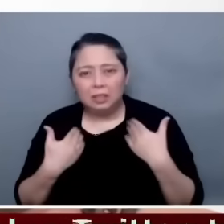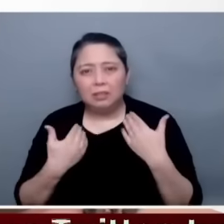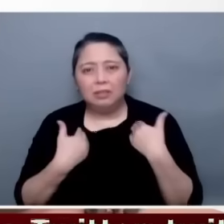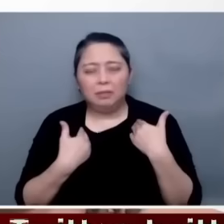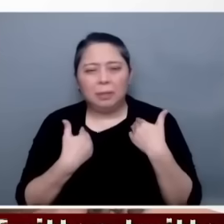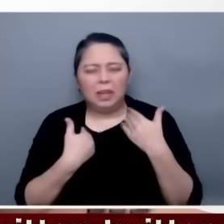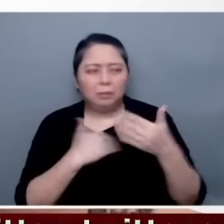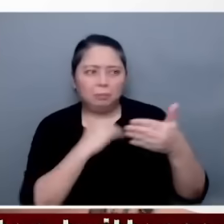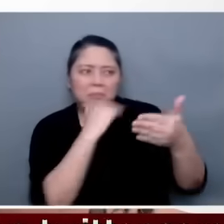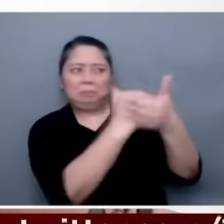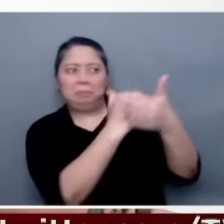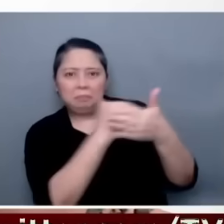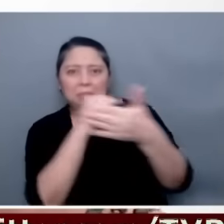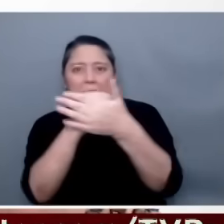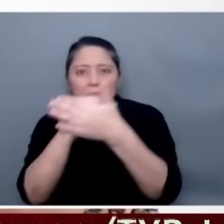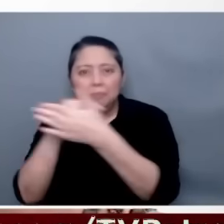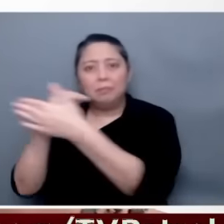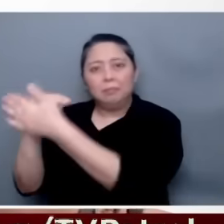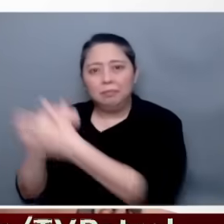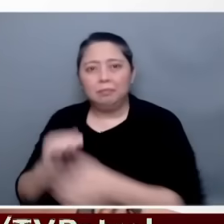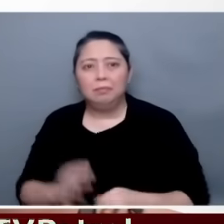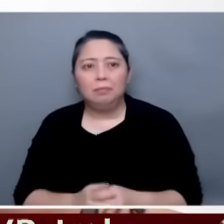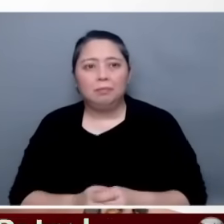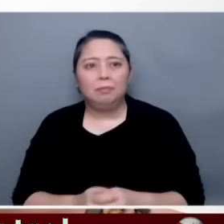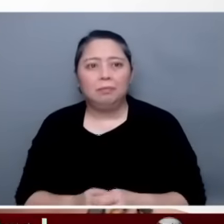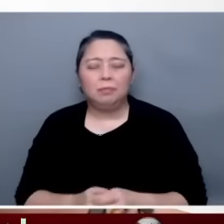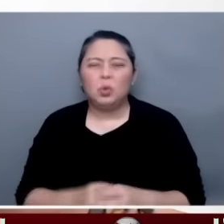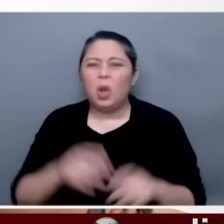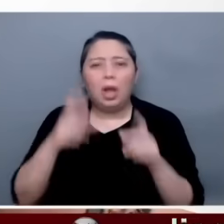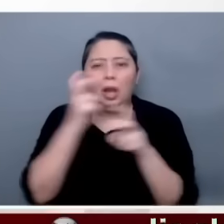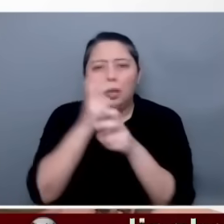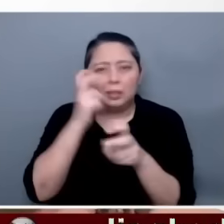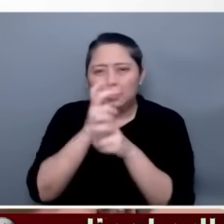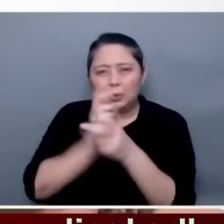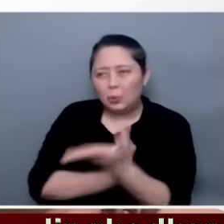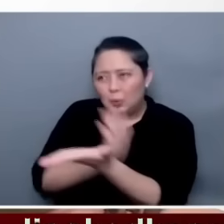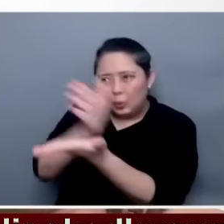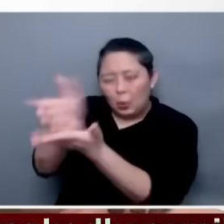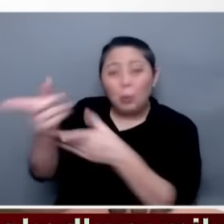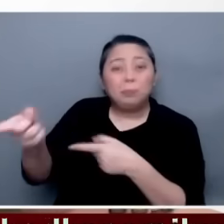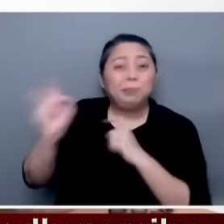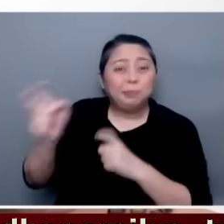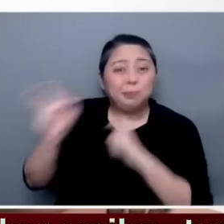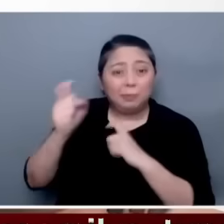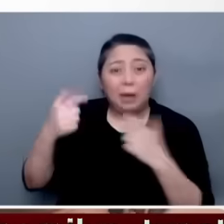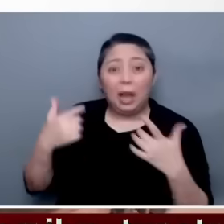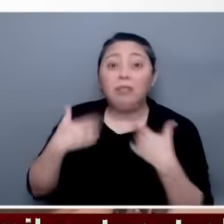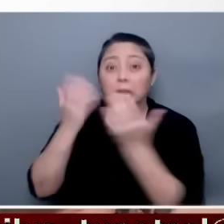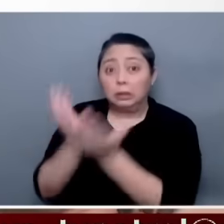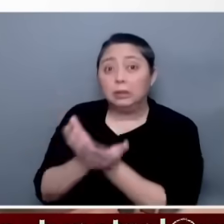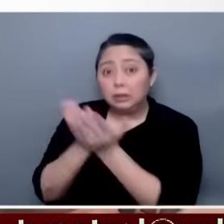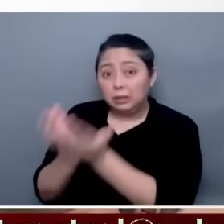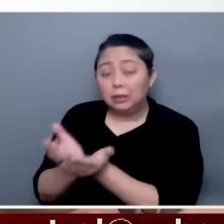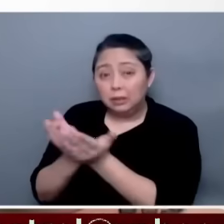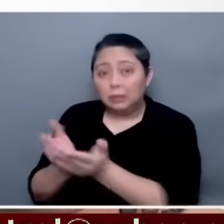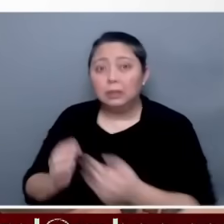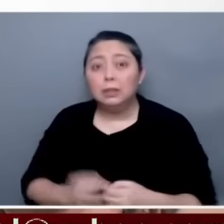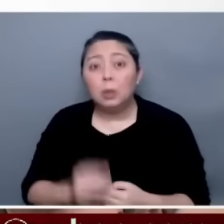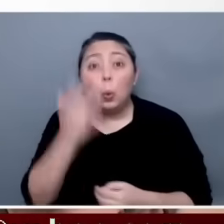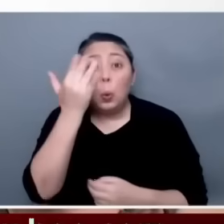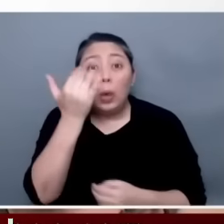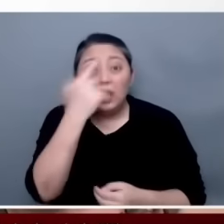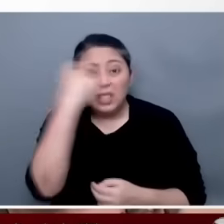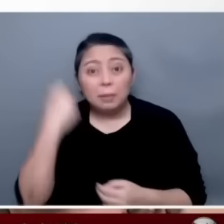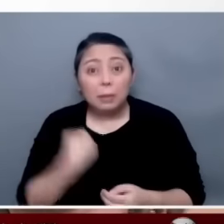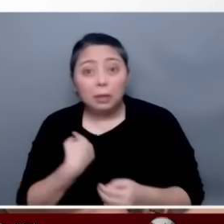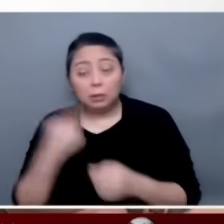kasi nandiyan po yung mga presensya nila, sir. Kaya kami na lang din umiiwas. Pag nandiyan kami, nakita nila na yung mga bangka namin na pumupunta dyan sa Bahura dito,